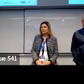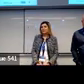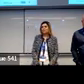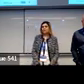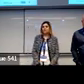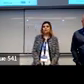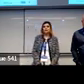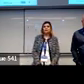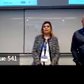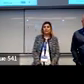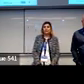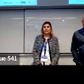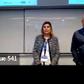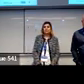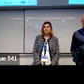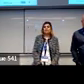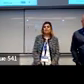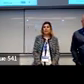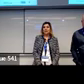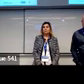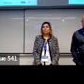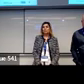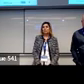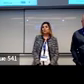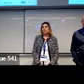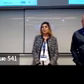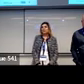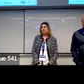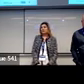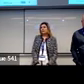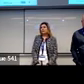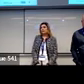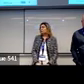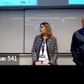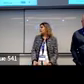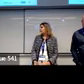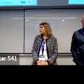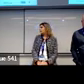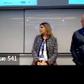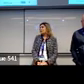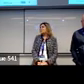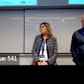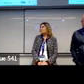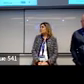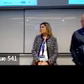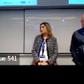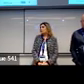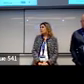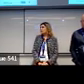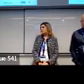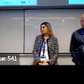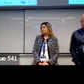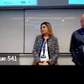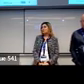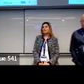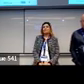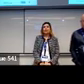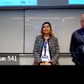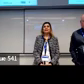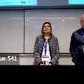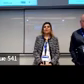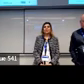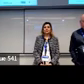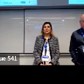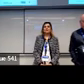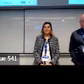Il renferme des ressources libres et aussi un MOOC de 22 heures. Mais encore une fois, ce n'est